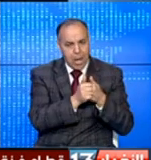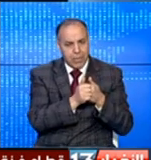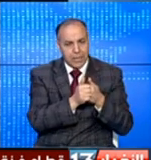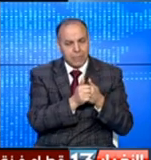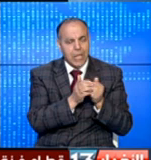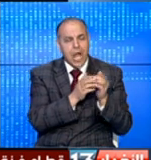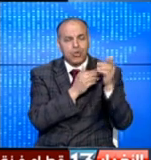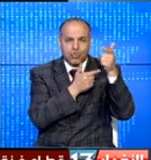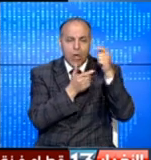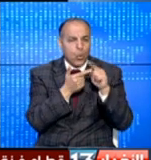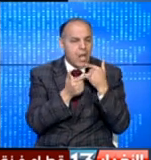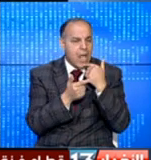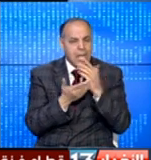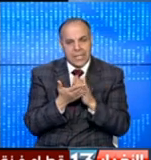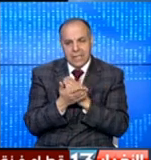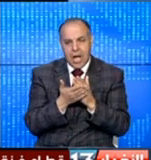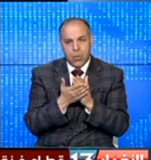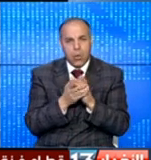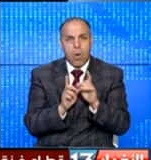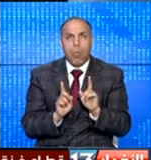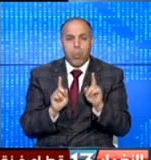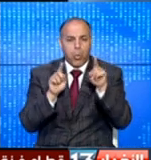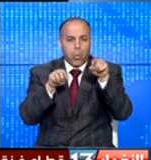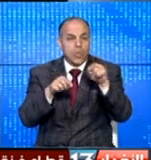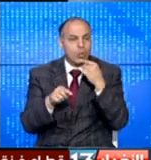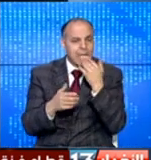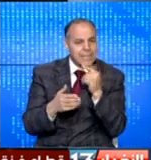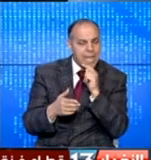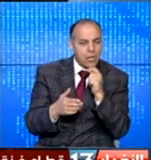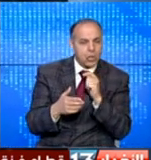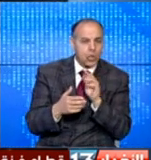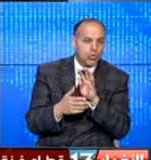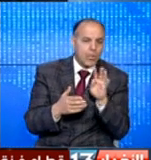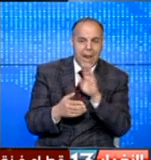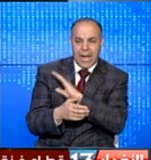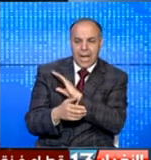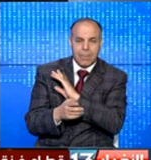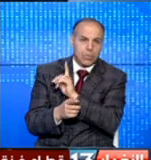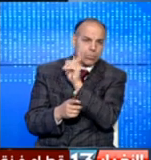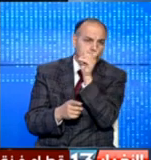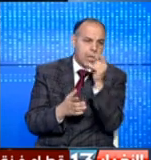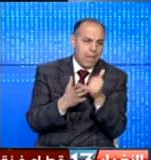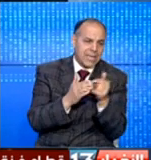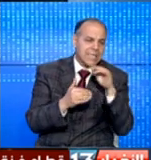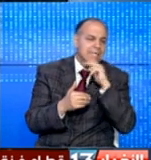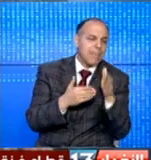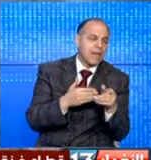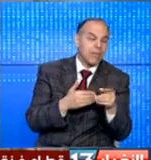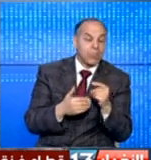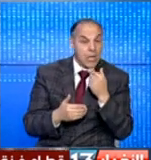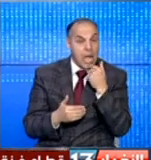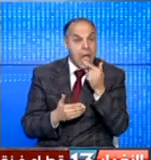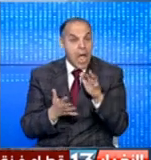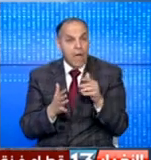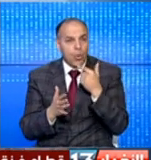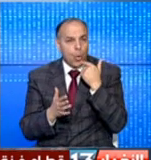لحركة الجهاد كانوا يستعدون لإطلاق قذائف صاروخية من شمال القطاع باتجاه البلدات الإسرائيلية. وعلى